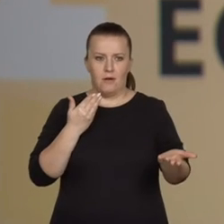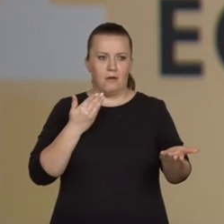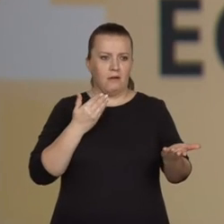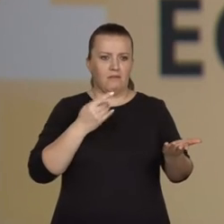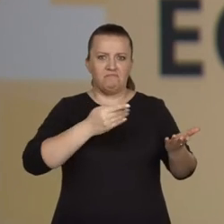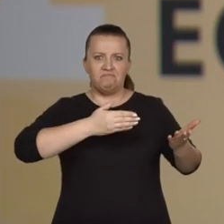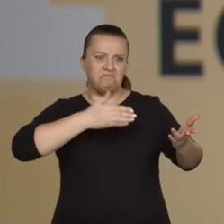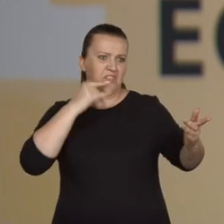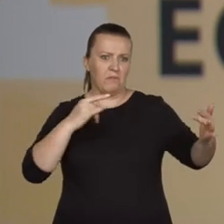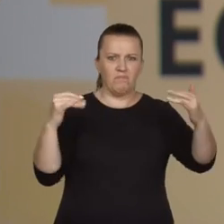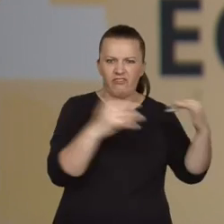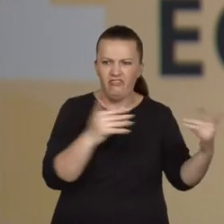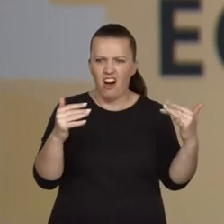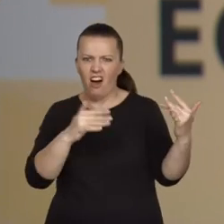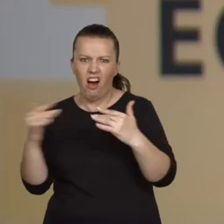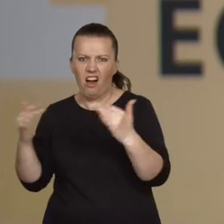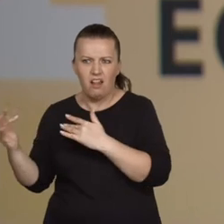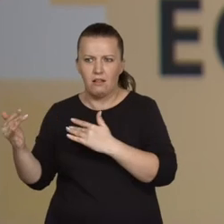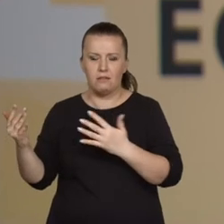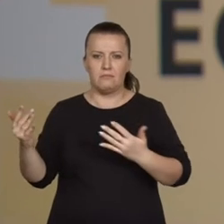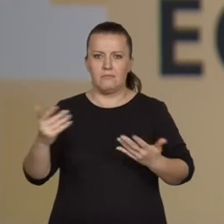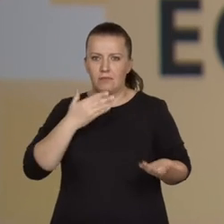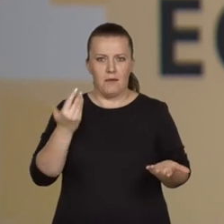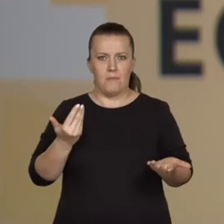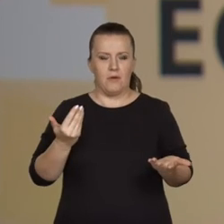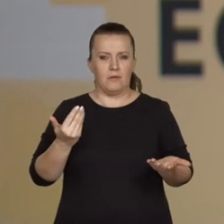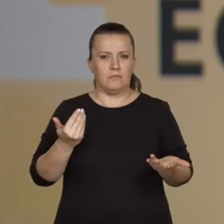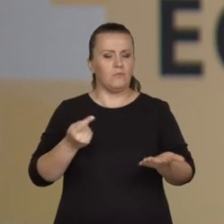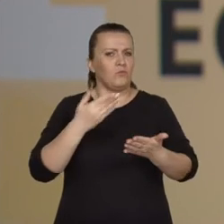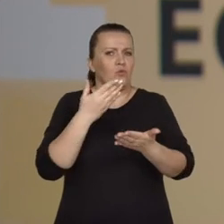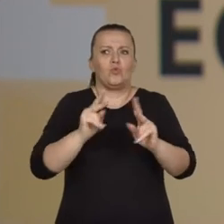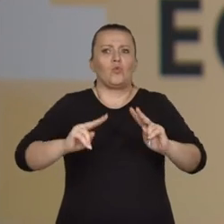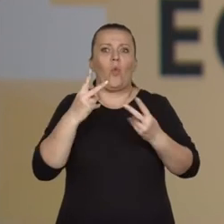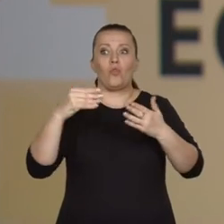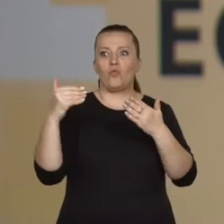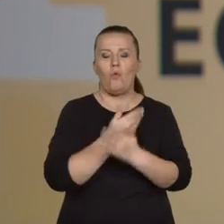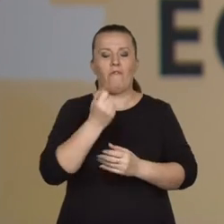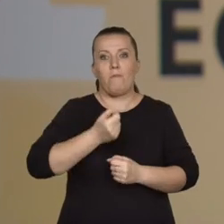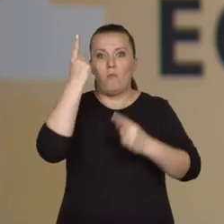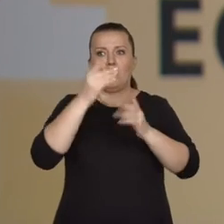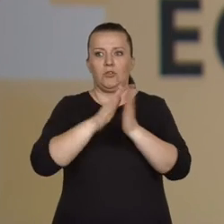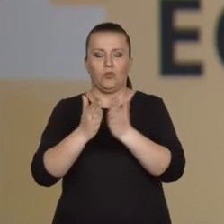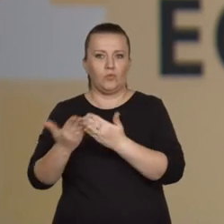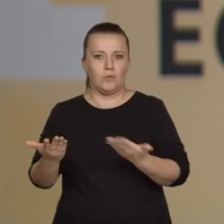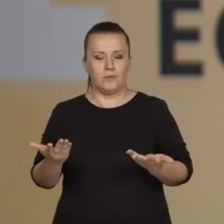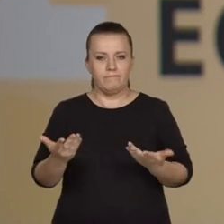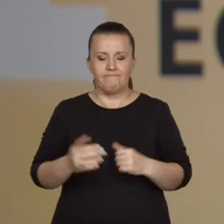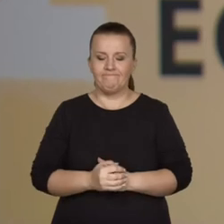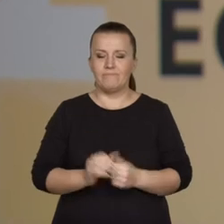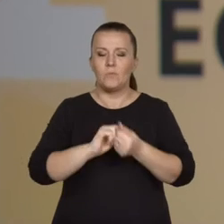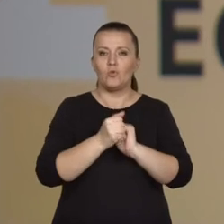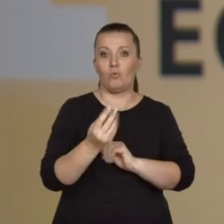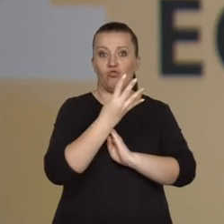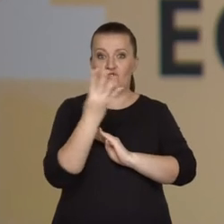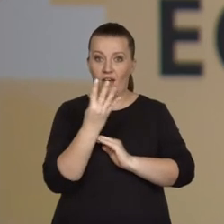w interakcje takie bardzo wojenne, to skąd biorą się nowe dzieła, nowe pomysły? To są takie cztery elementy, które mówią